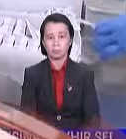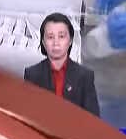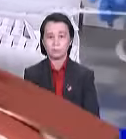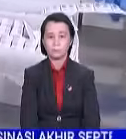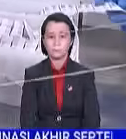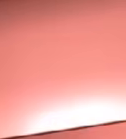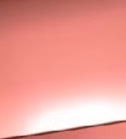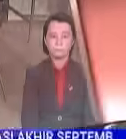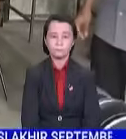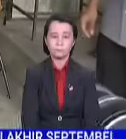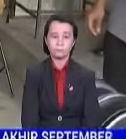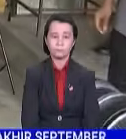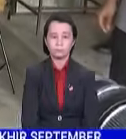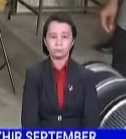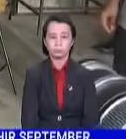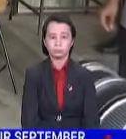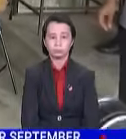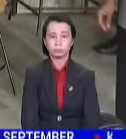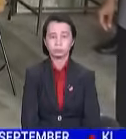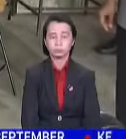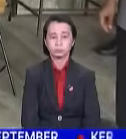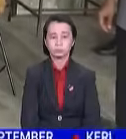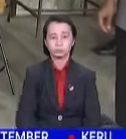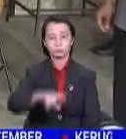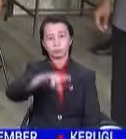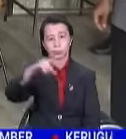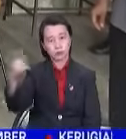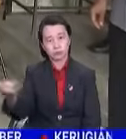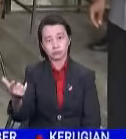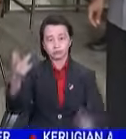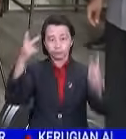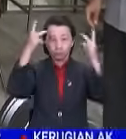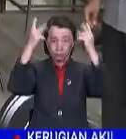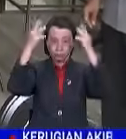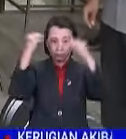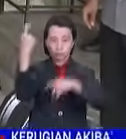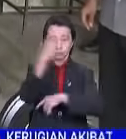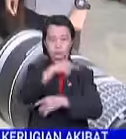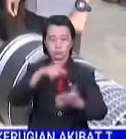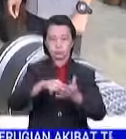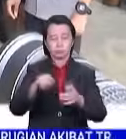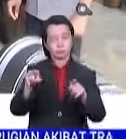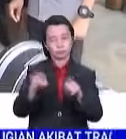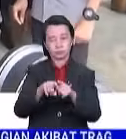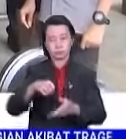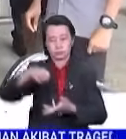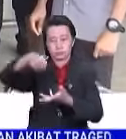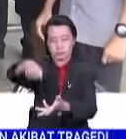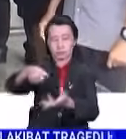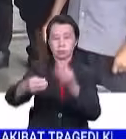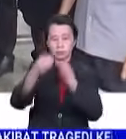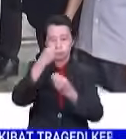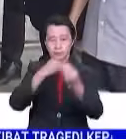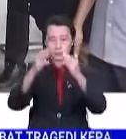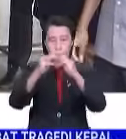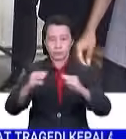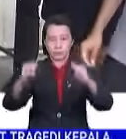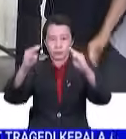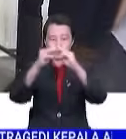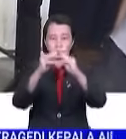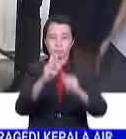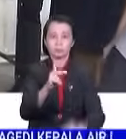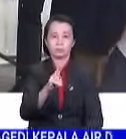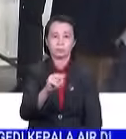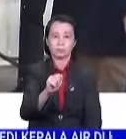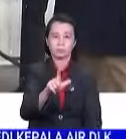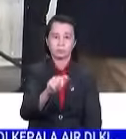di dalam perkembangan lain perdana menteri hari ini turut menyampaikan sumbangan bakau makanan di masjid collabro